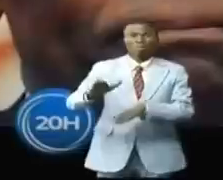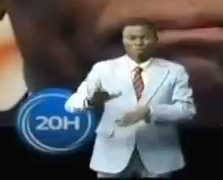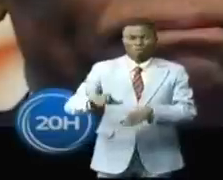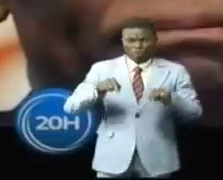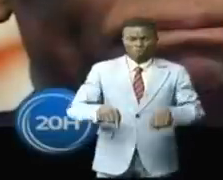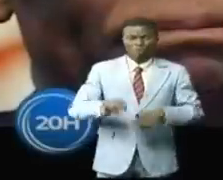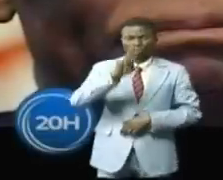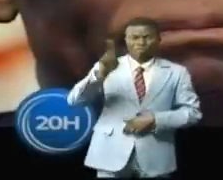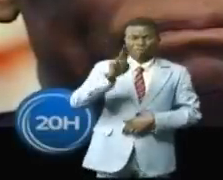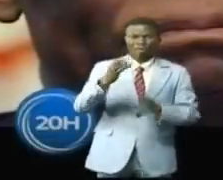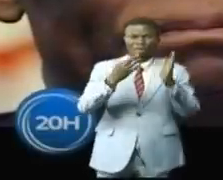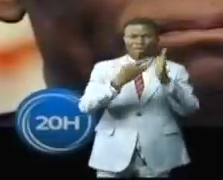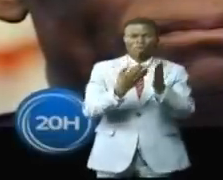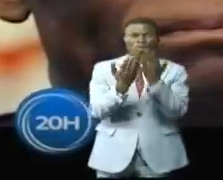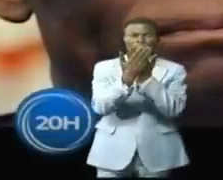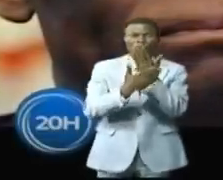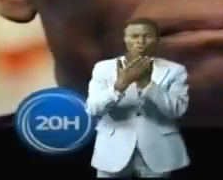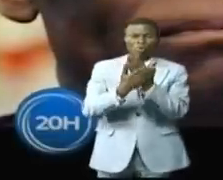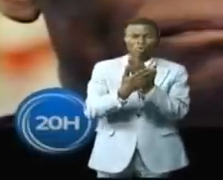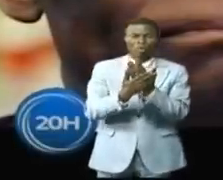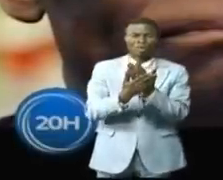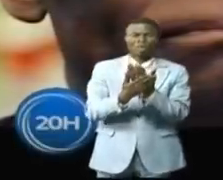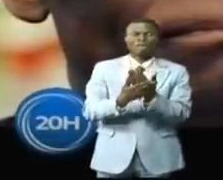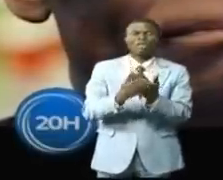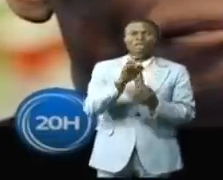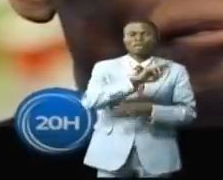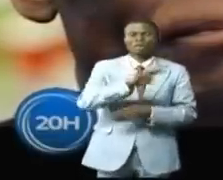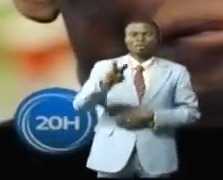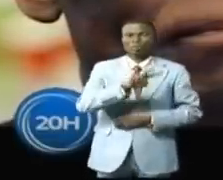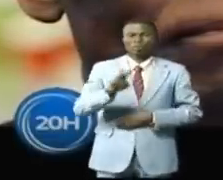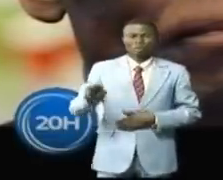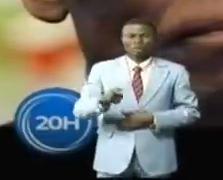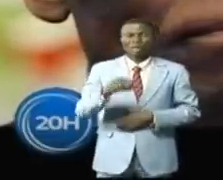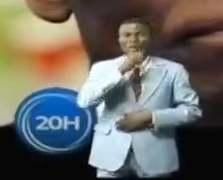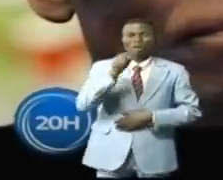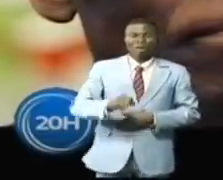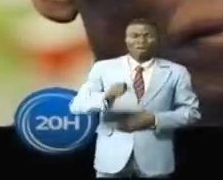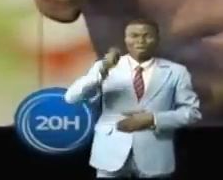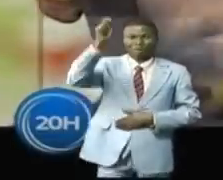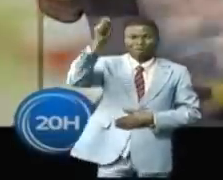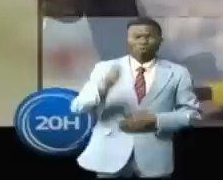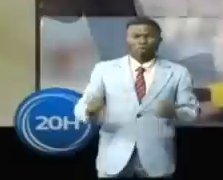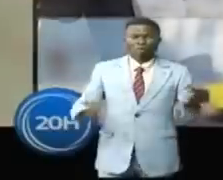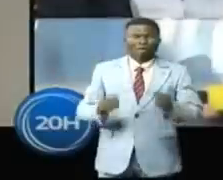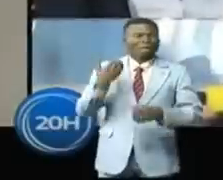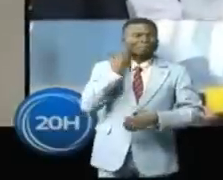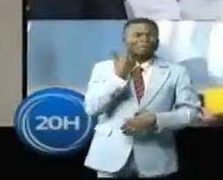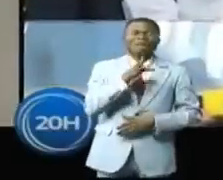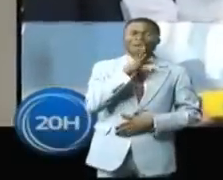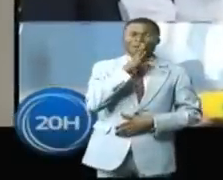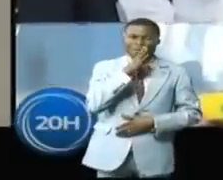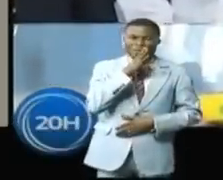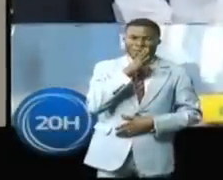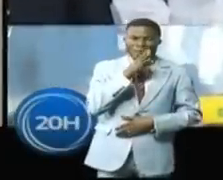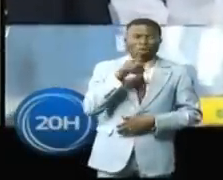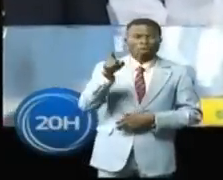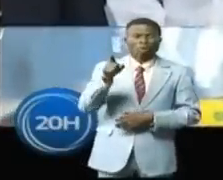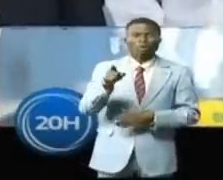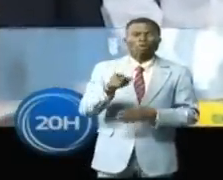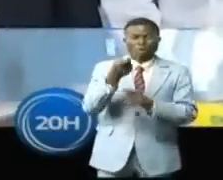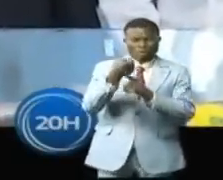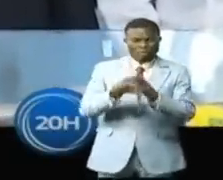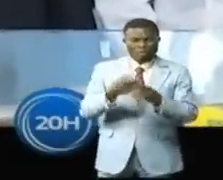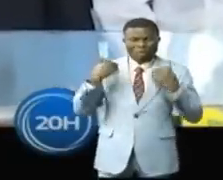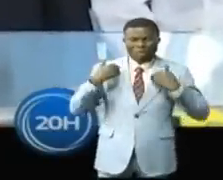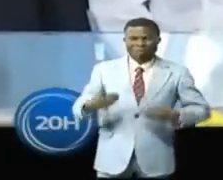vendredi 8 juillet 2022 en Espagne. L'ex-dignitaire angolais était malade depuis de longues années, mais ces derniers mois, sa